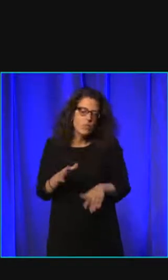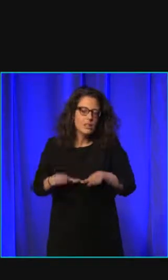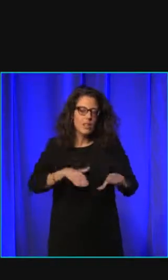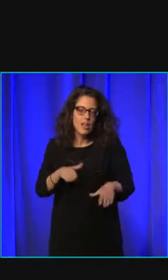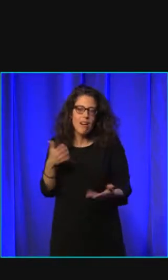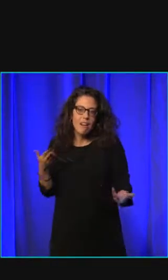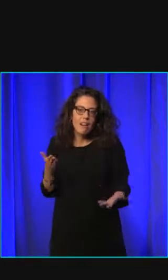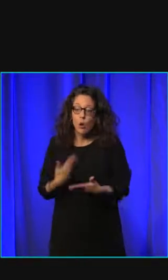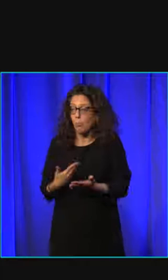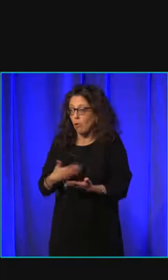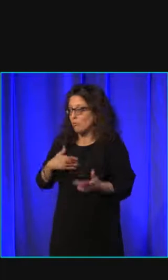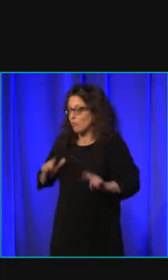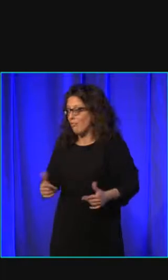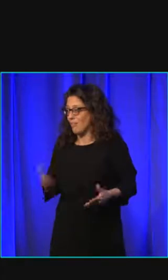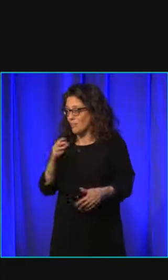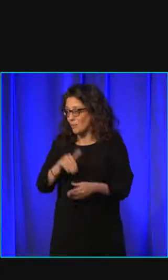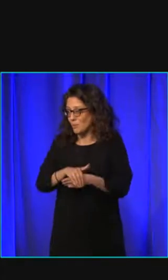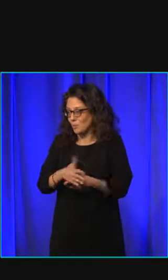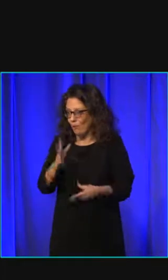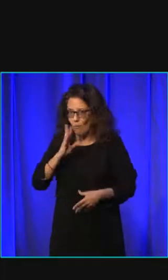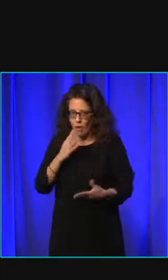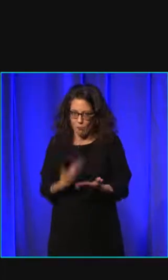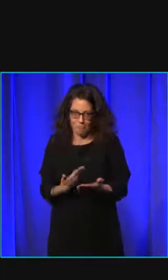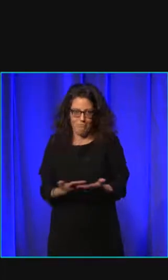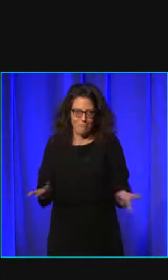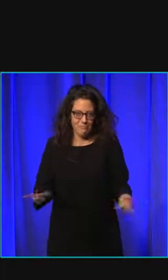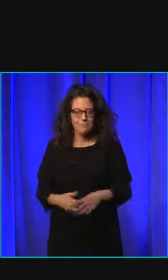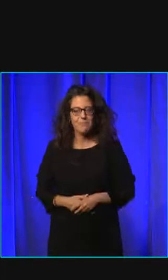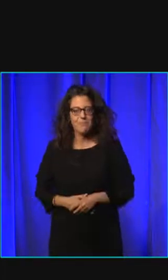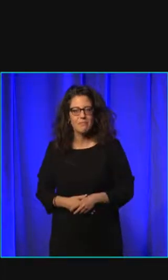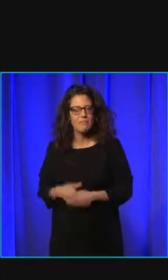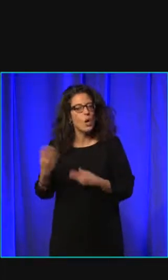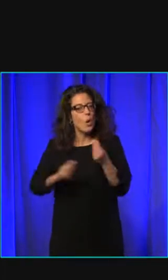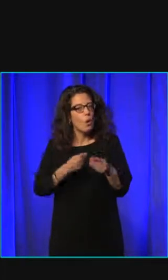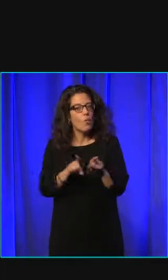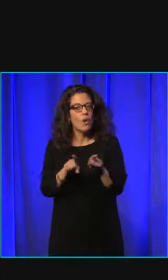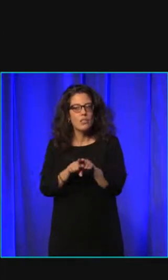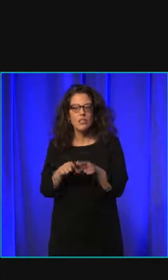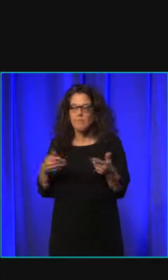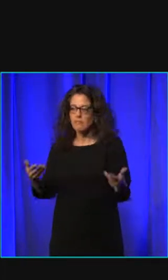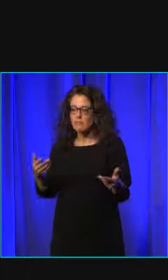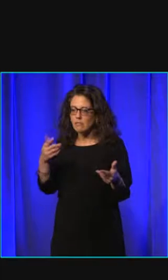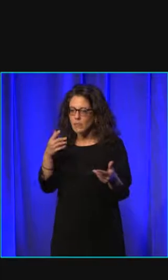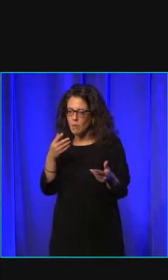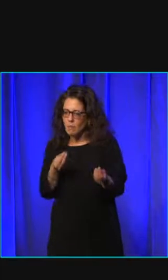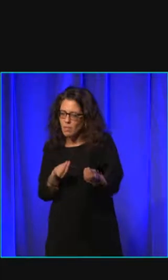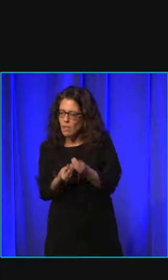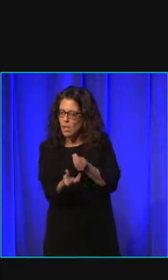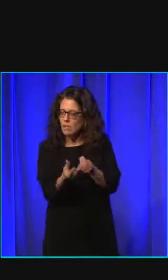ne serait pas là. Est-ce qu'il est possible de générer des sensations